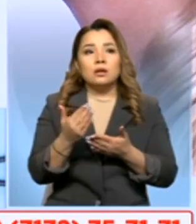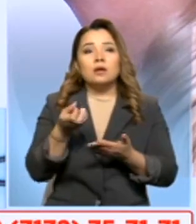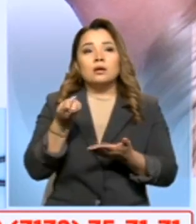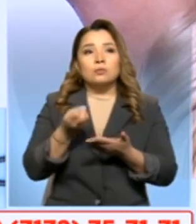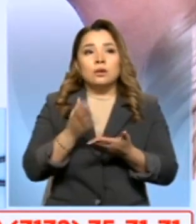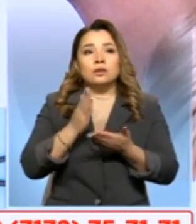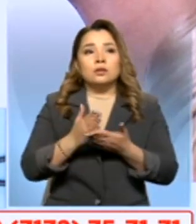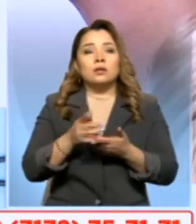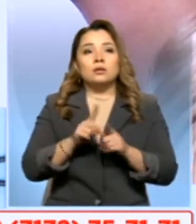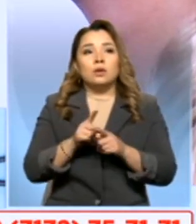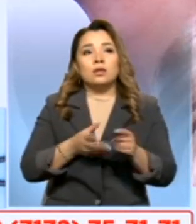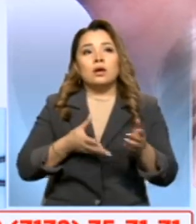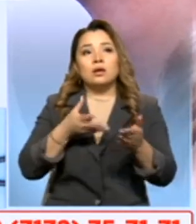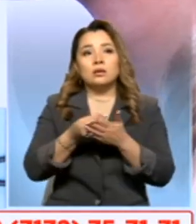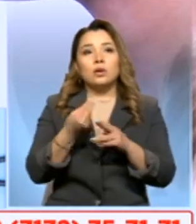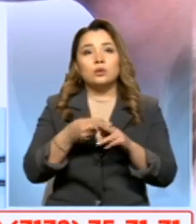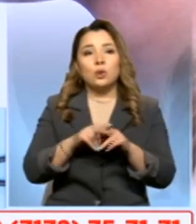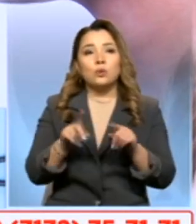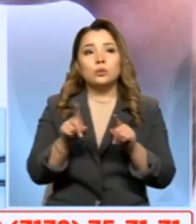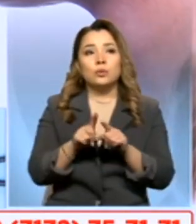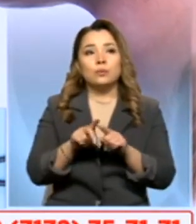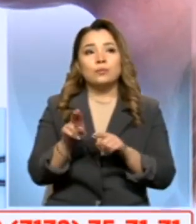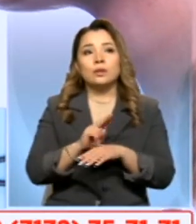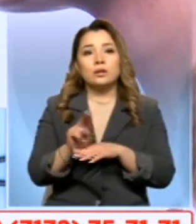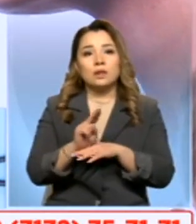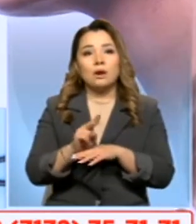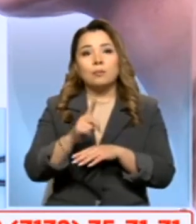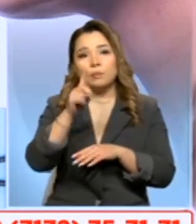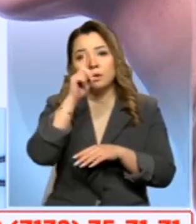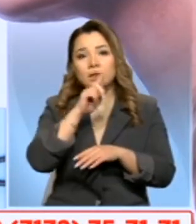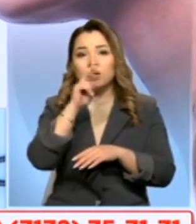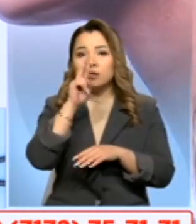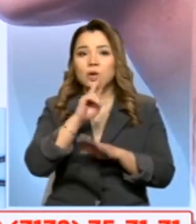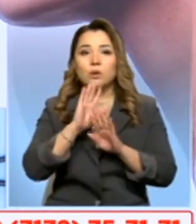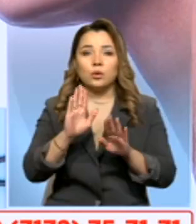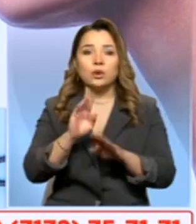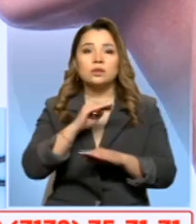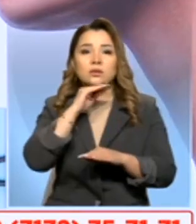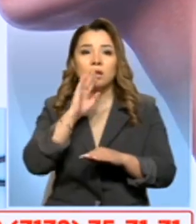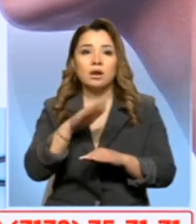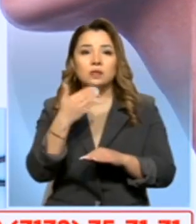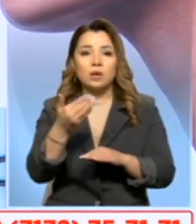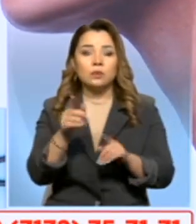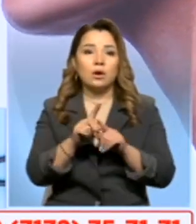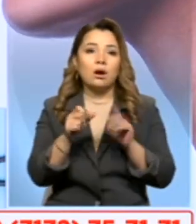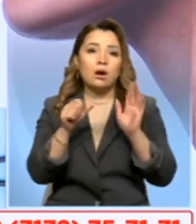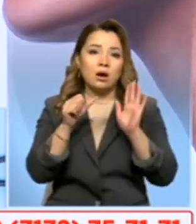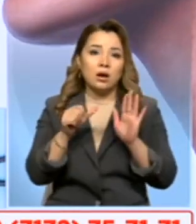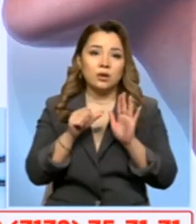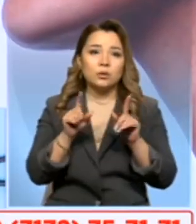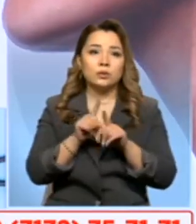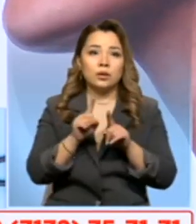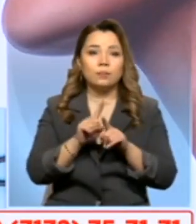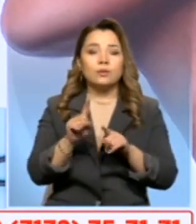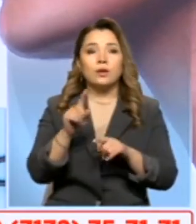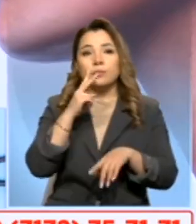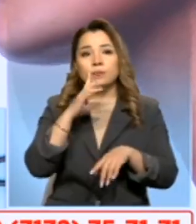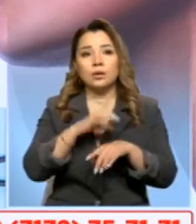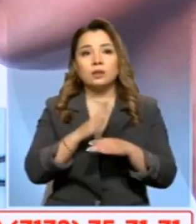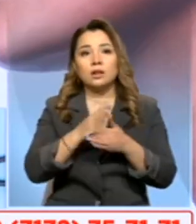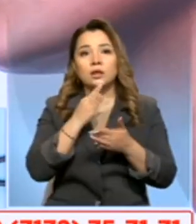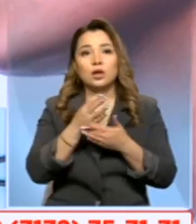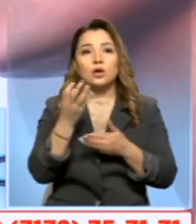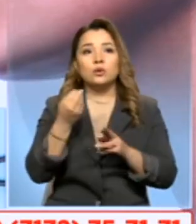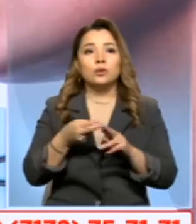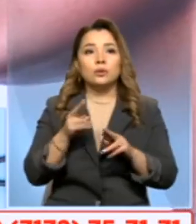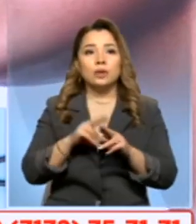қымбат процедуралар жасады. Ол процедура 1-2 айға ғана жетеді. Негізінде оның срогы 6 айға болса, осындай белгілер болады. И